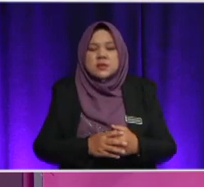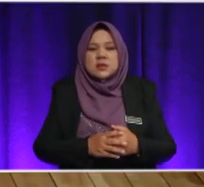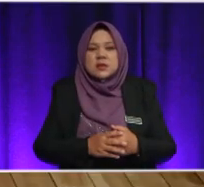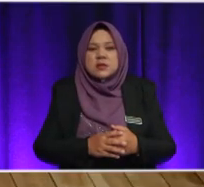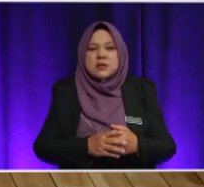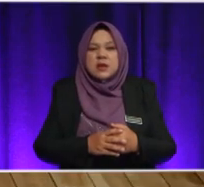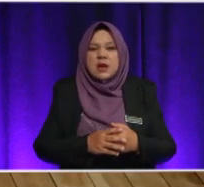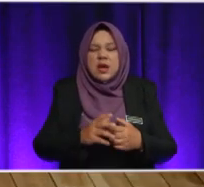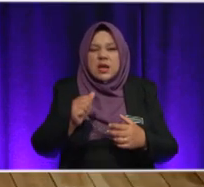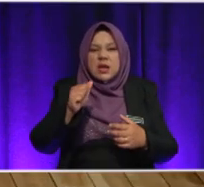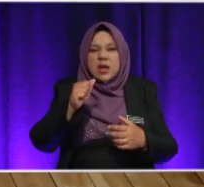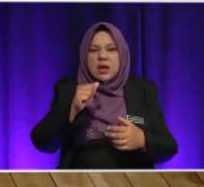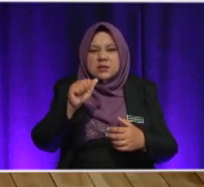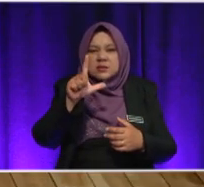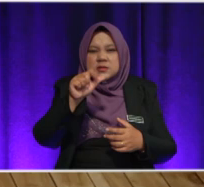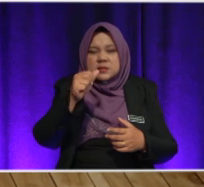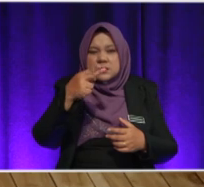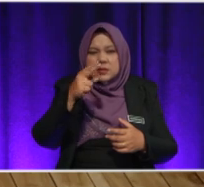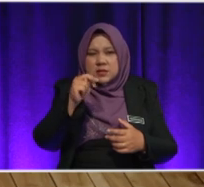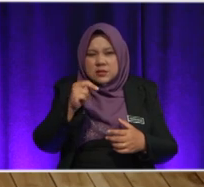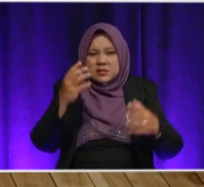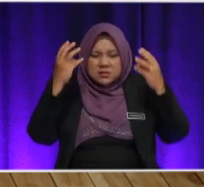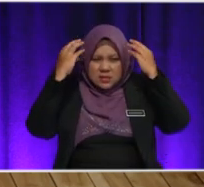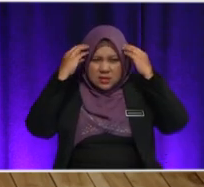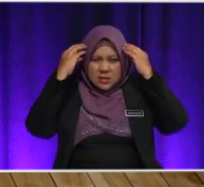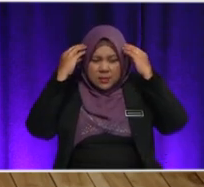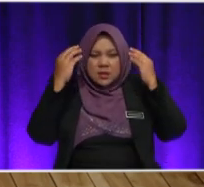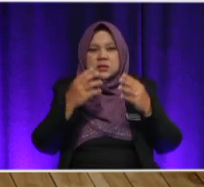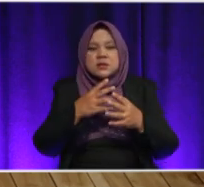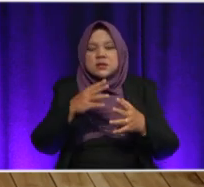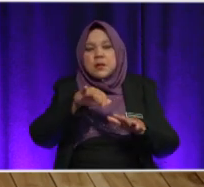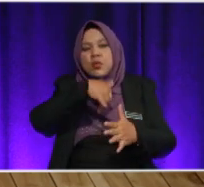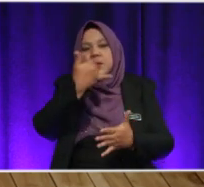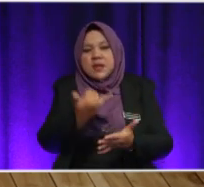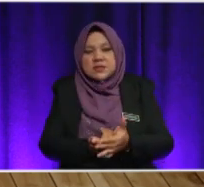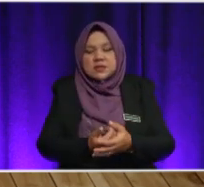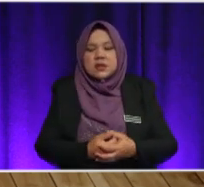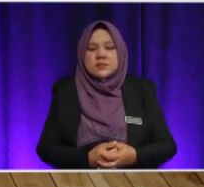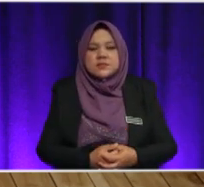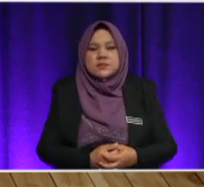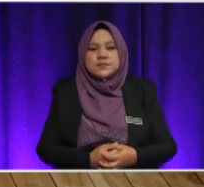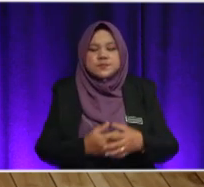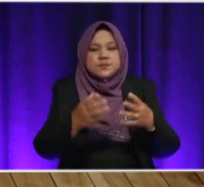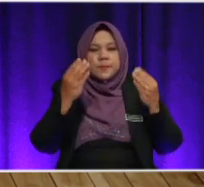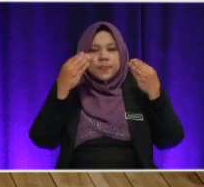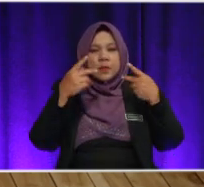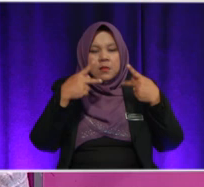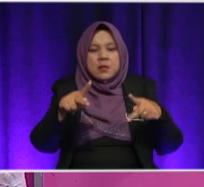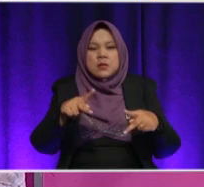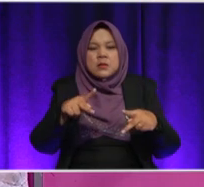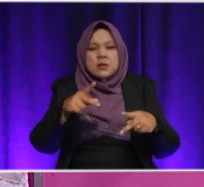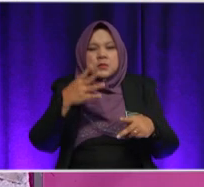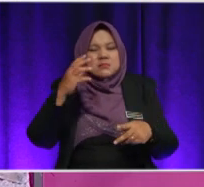Alahan muntah sakit kepala demam dan pingsan kadang-kadang pengalaman sendiri